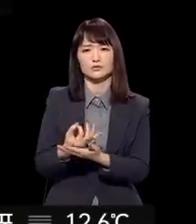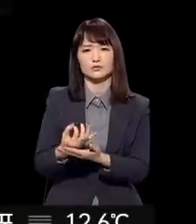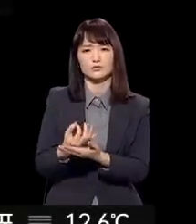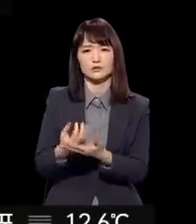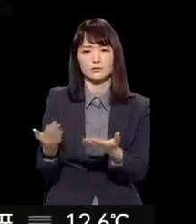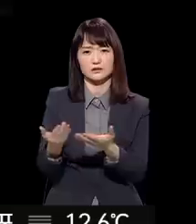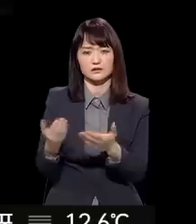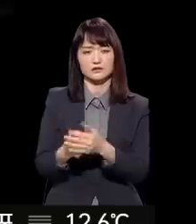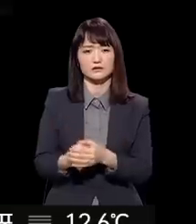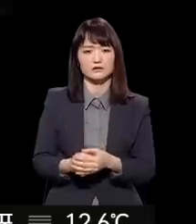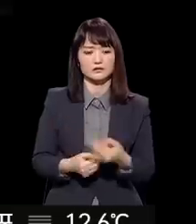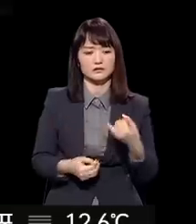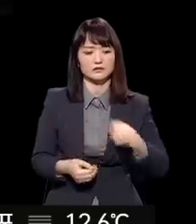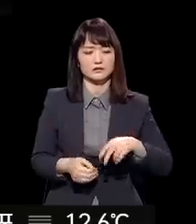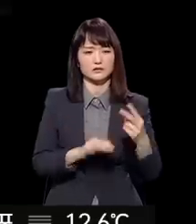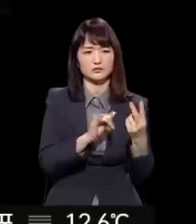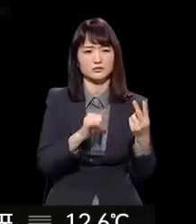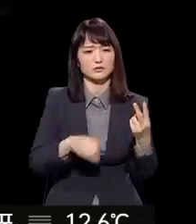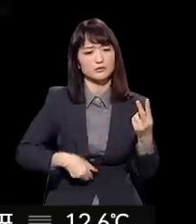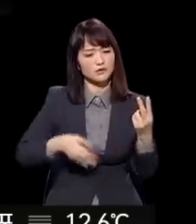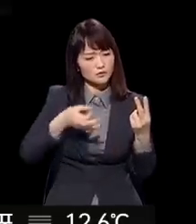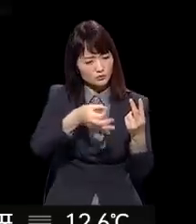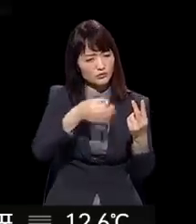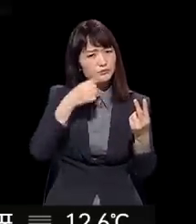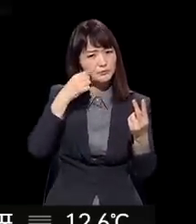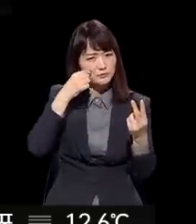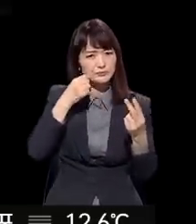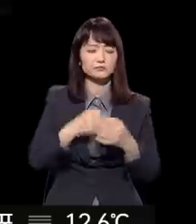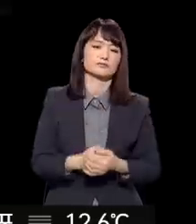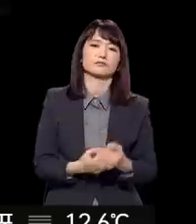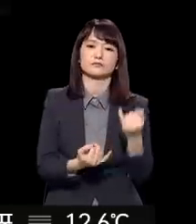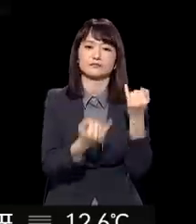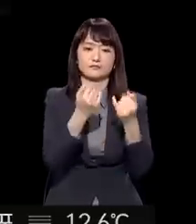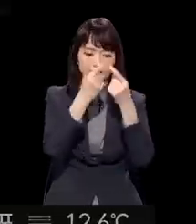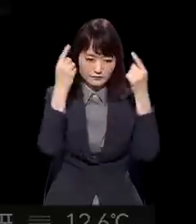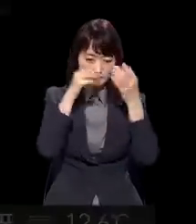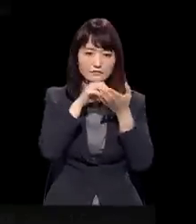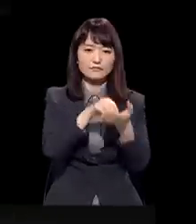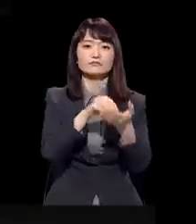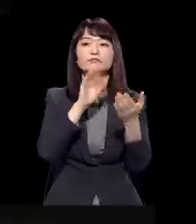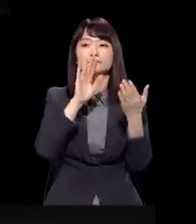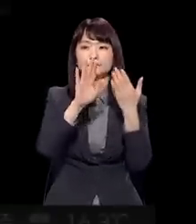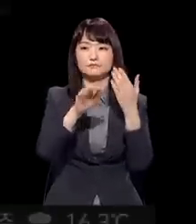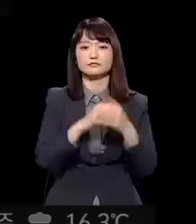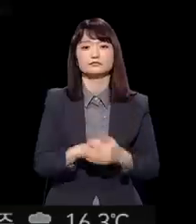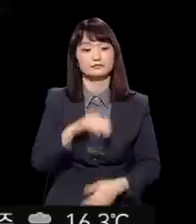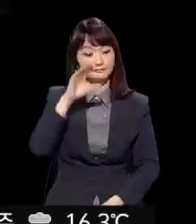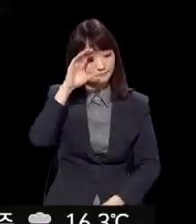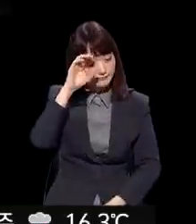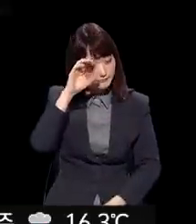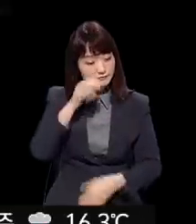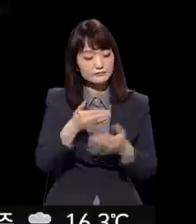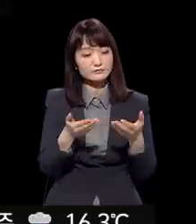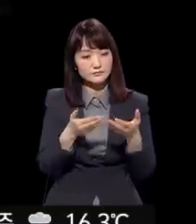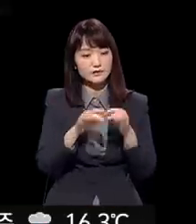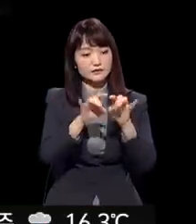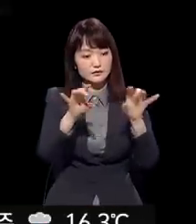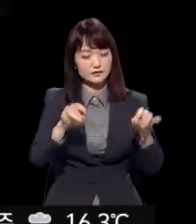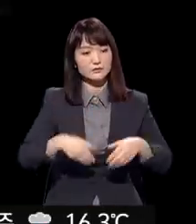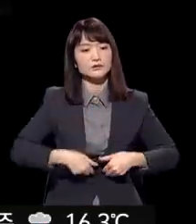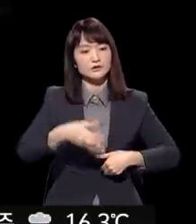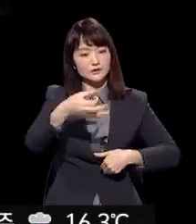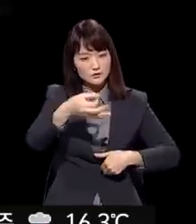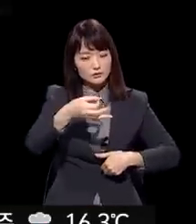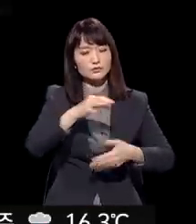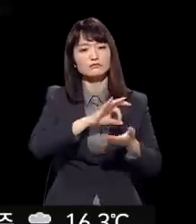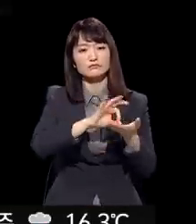아이들 용돈까지 다 챙겨줄 형편은 못 된다고 합니다. 그래서 이 자매들이 대학에 입학한 후에는 아르바이트를 해서 각자의 용돈을 충당하고